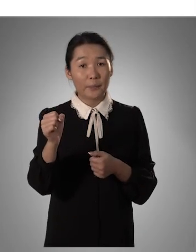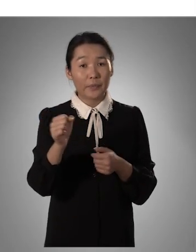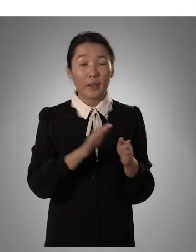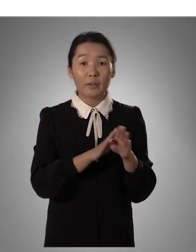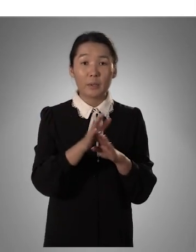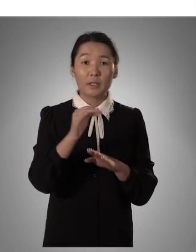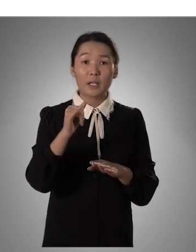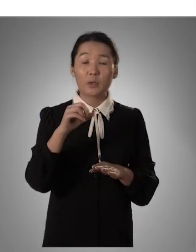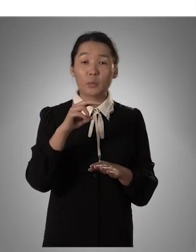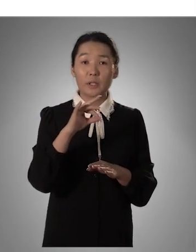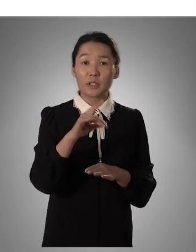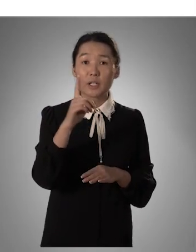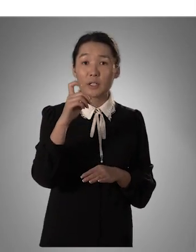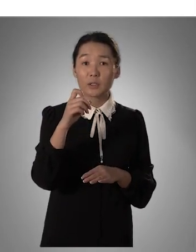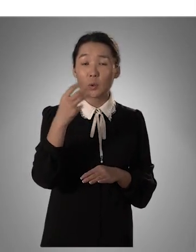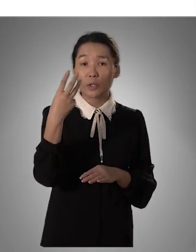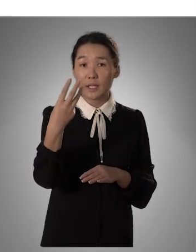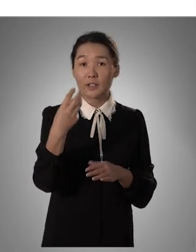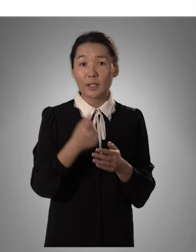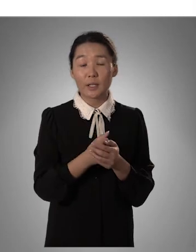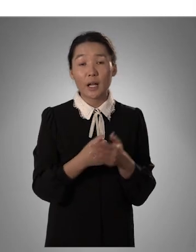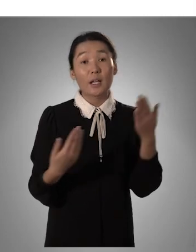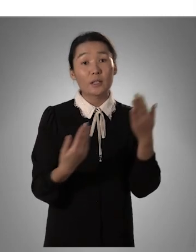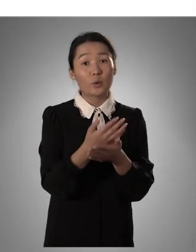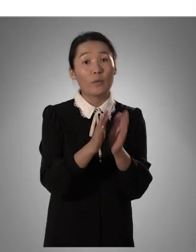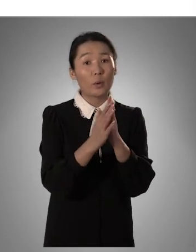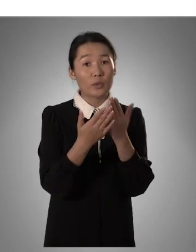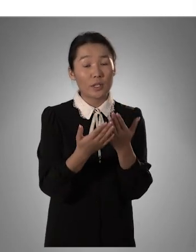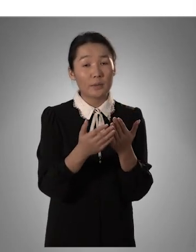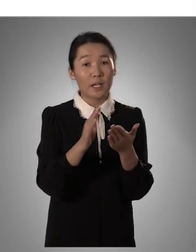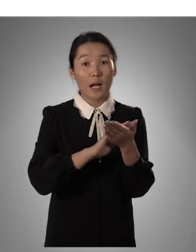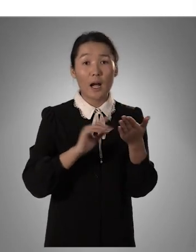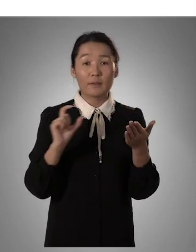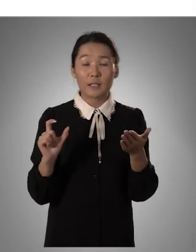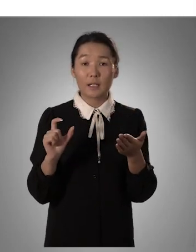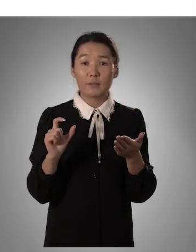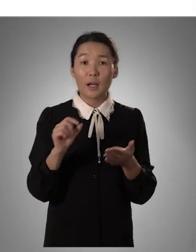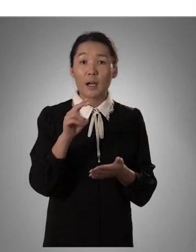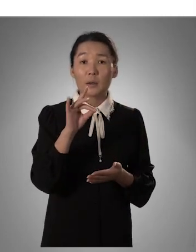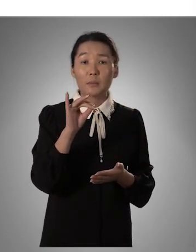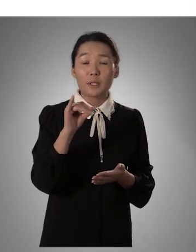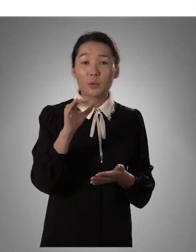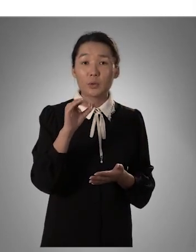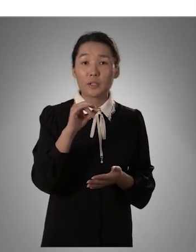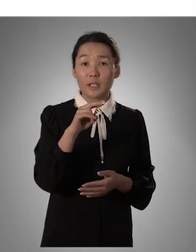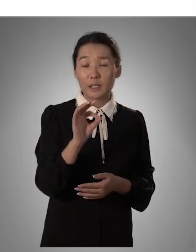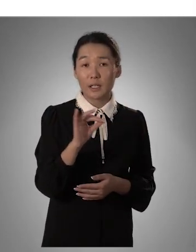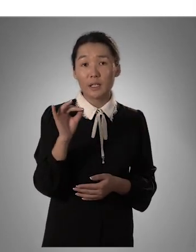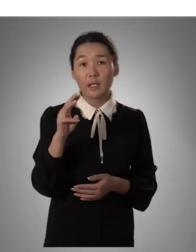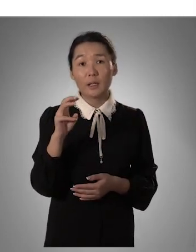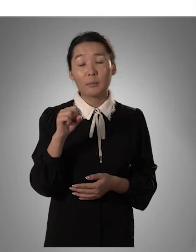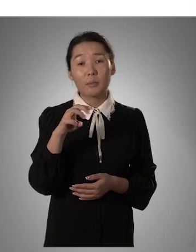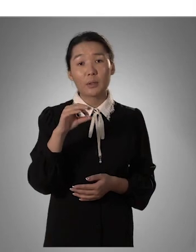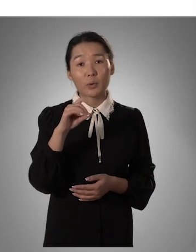упражнение 103 из нового учебника авторов людмила михайловна бри усенко и татьяна алексеевна